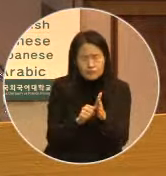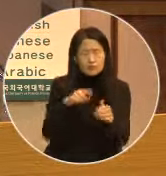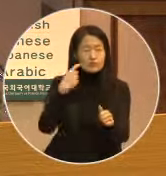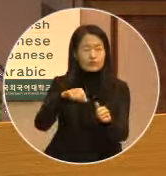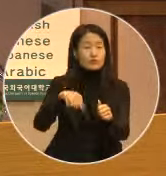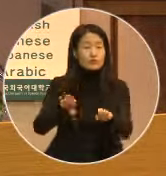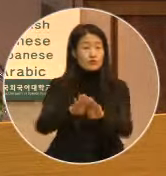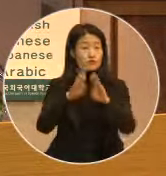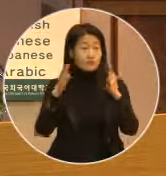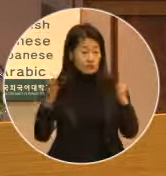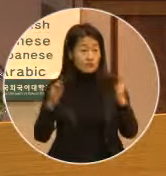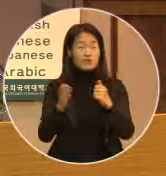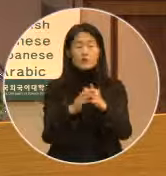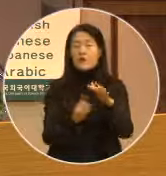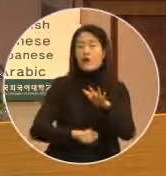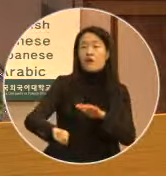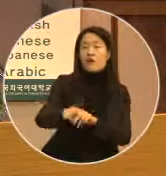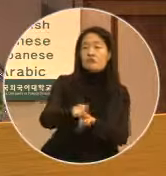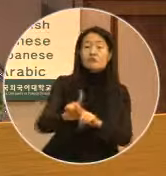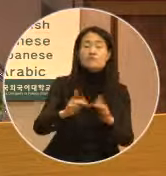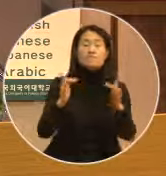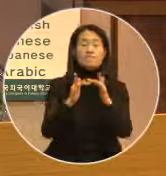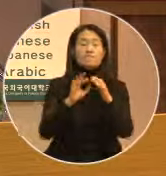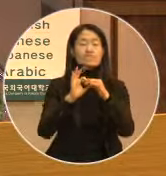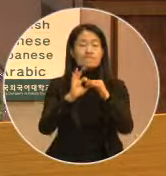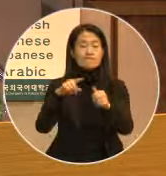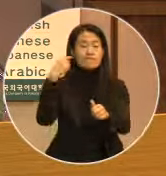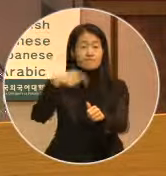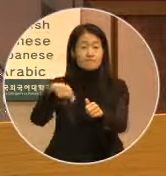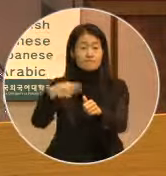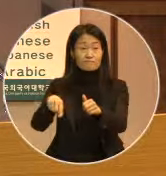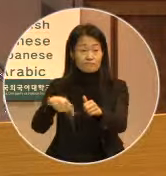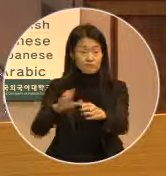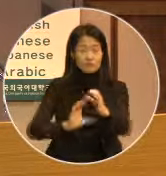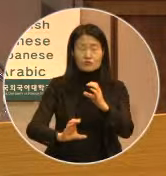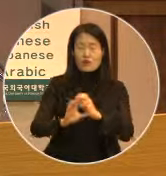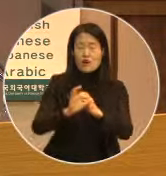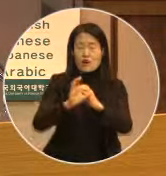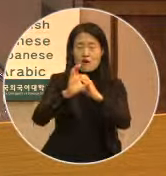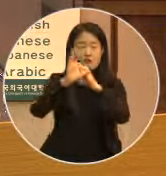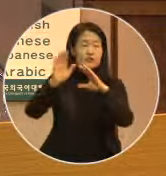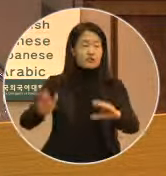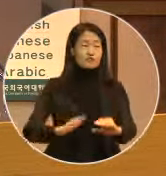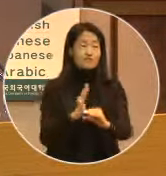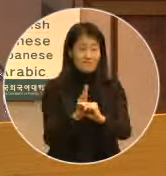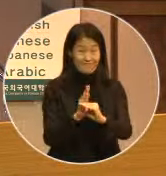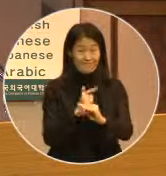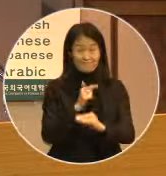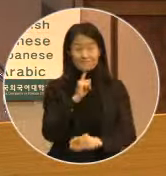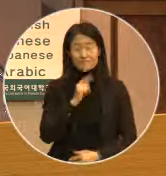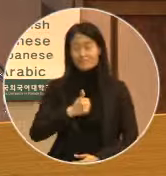개원해서 선도적인 글로벌 온라인 교육기관으로서의 위상을 더욱 높여나가고